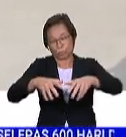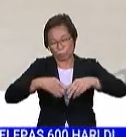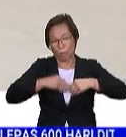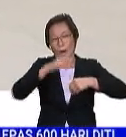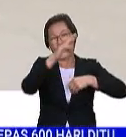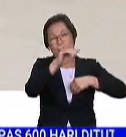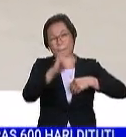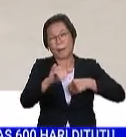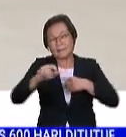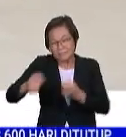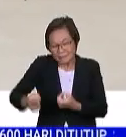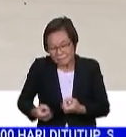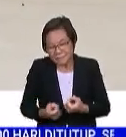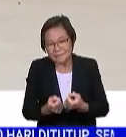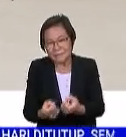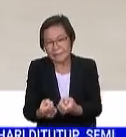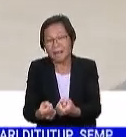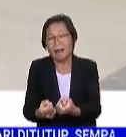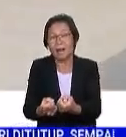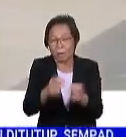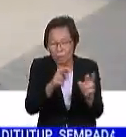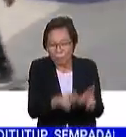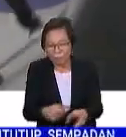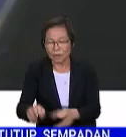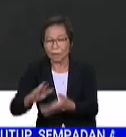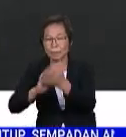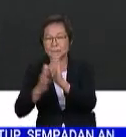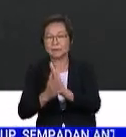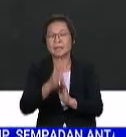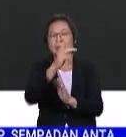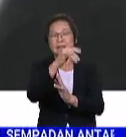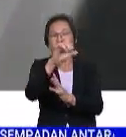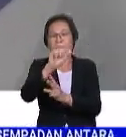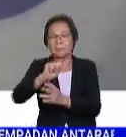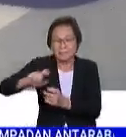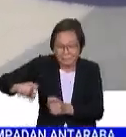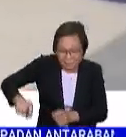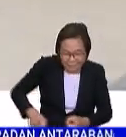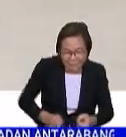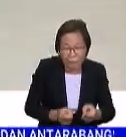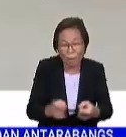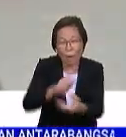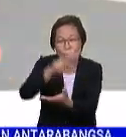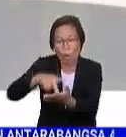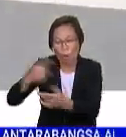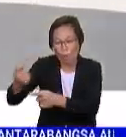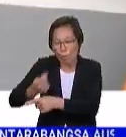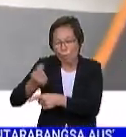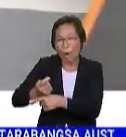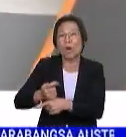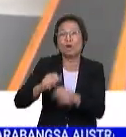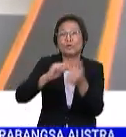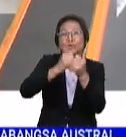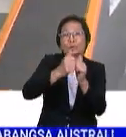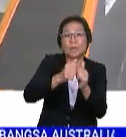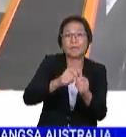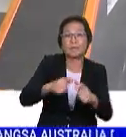My Skate Federation yang membuat perancangan untuk menjadikan Kiara Skate Park sebagai pusat latihan sukan papan luncur.